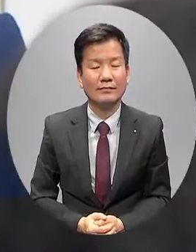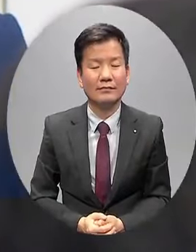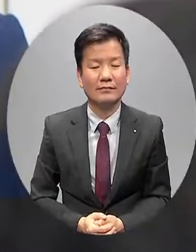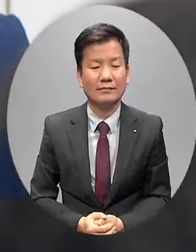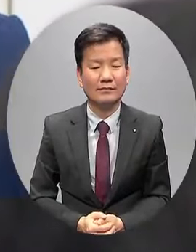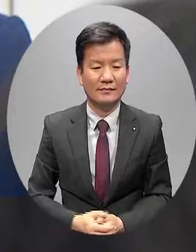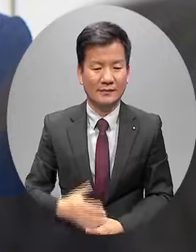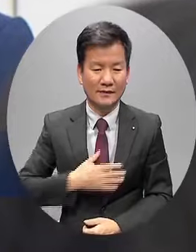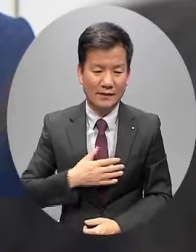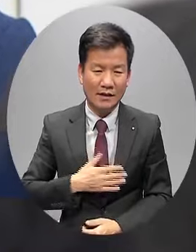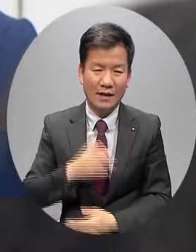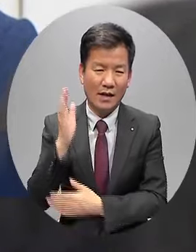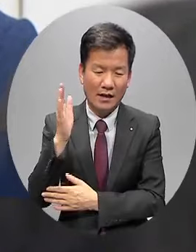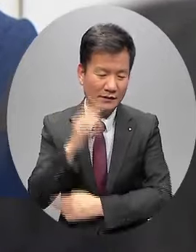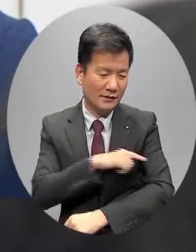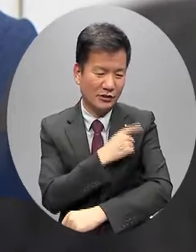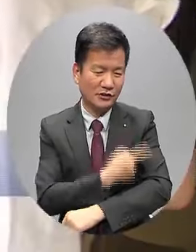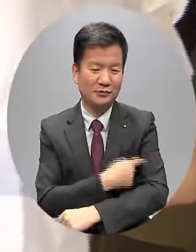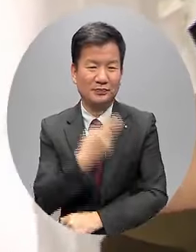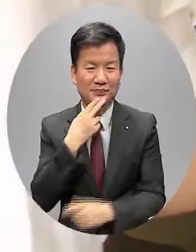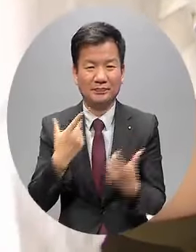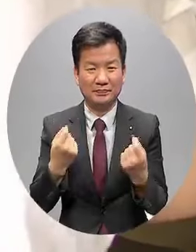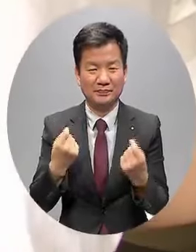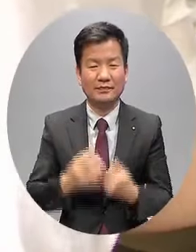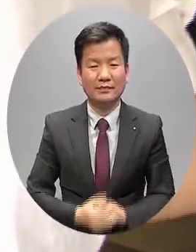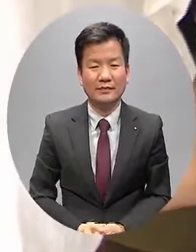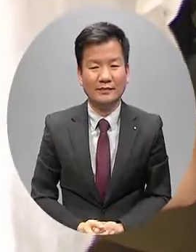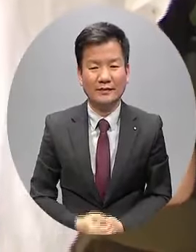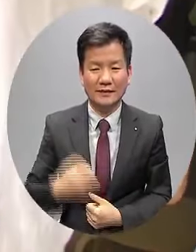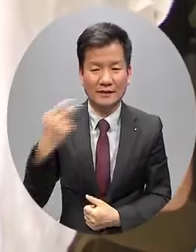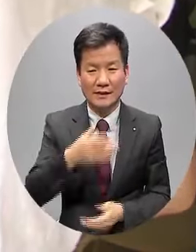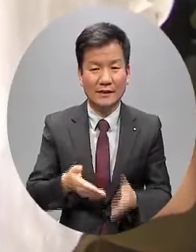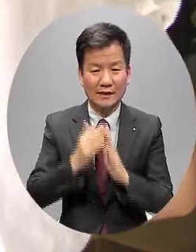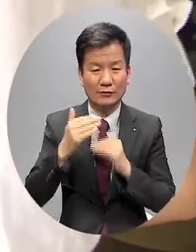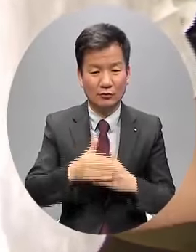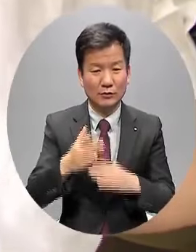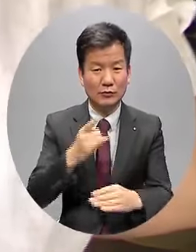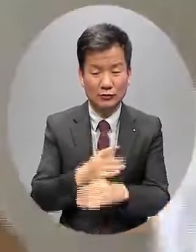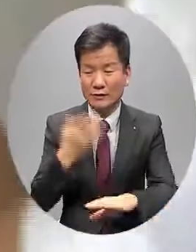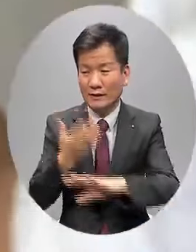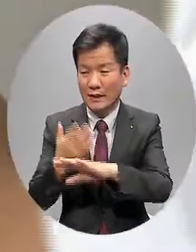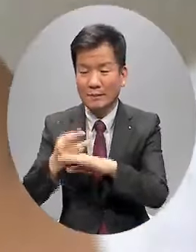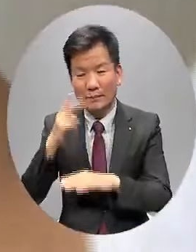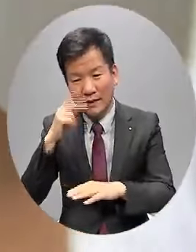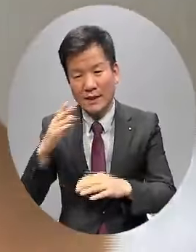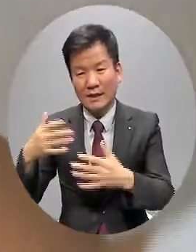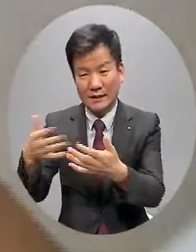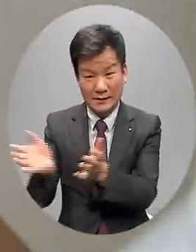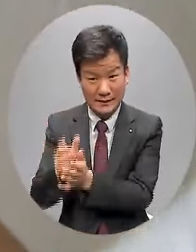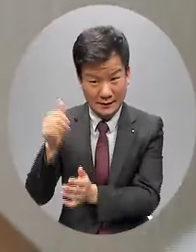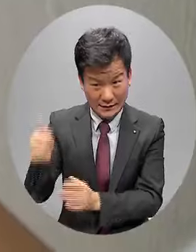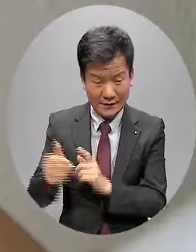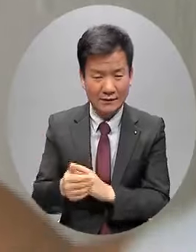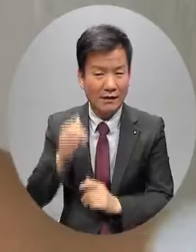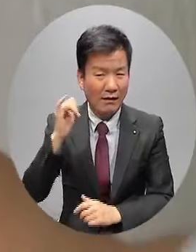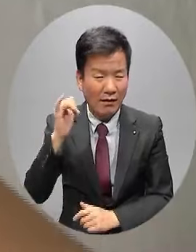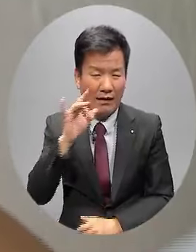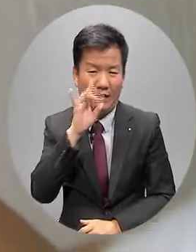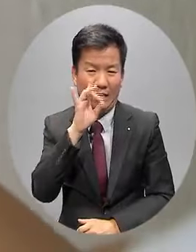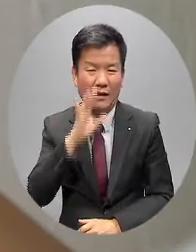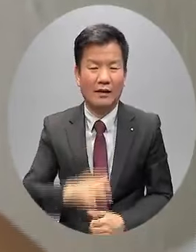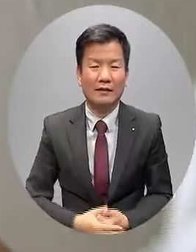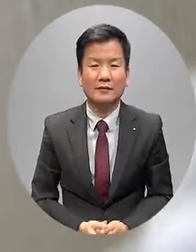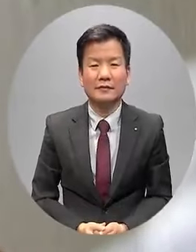기면 다을 니에요 을 주도하고 있는 다른 비상대책 관계자는 연락이 닿지